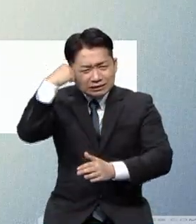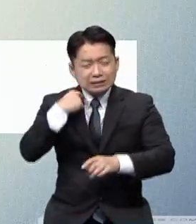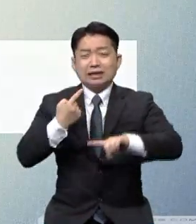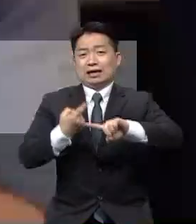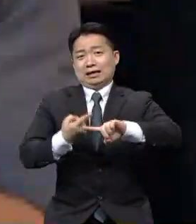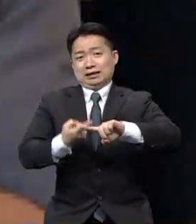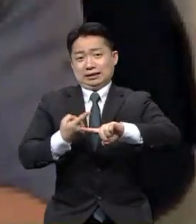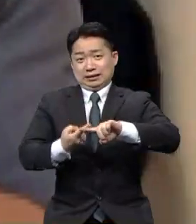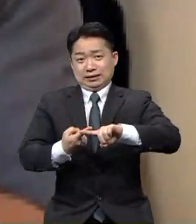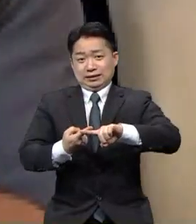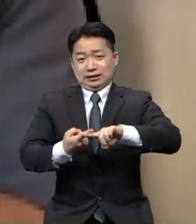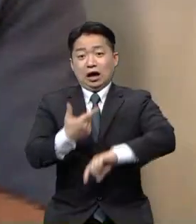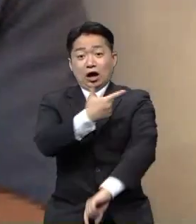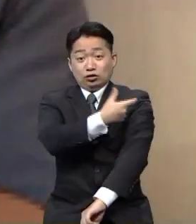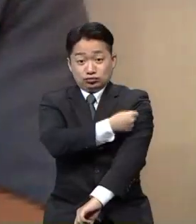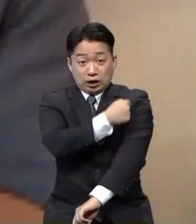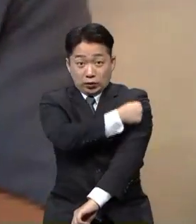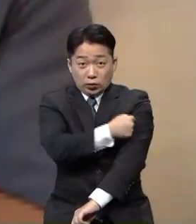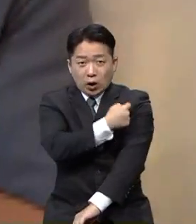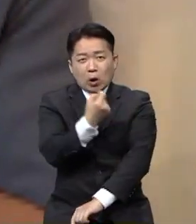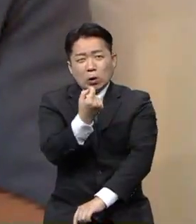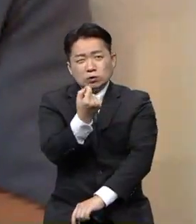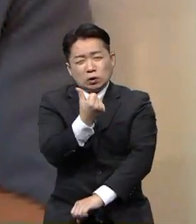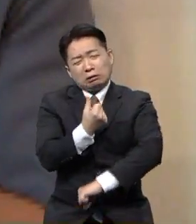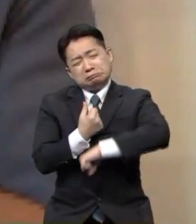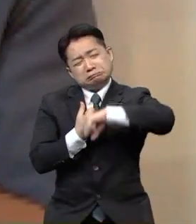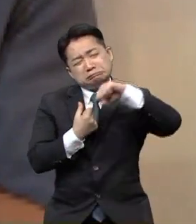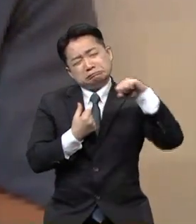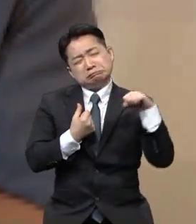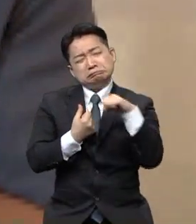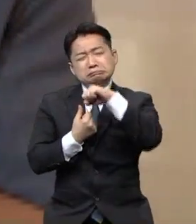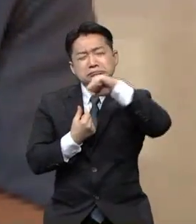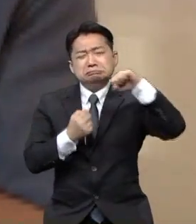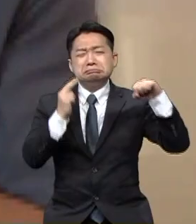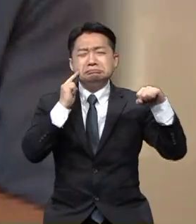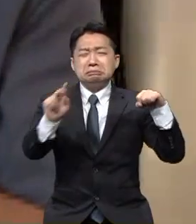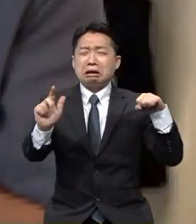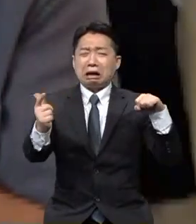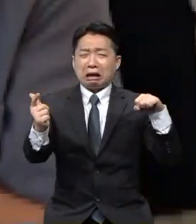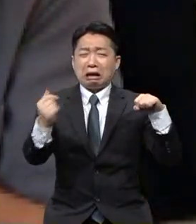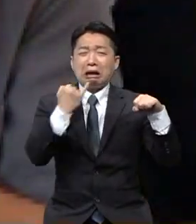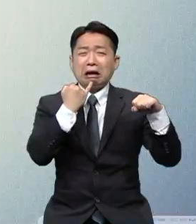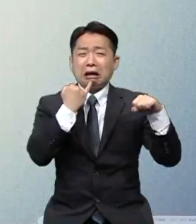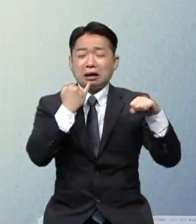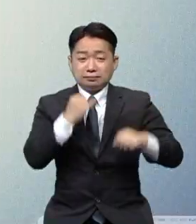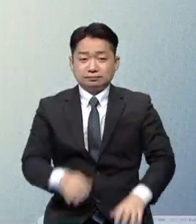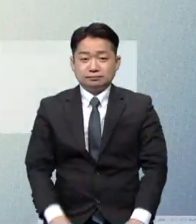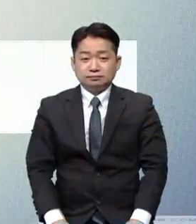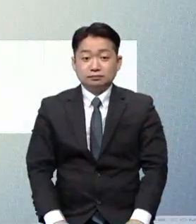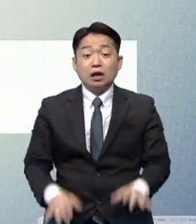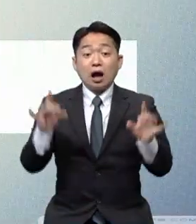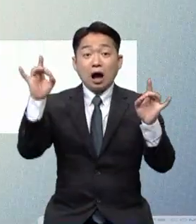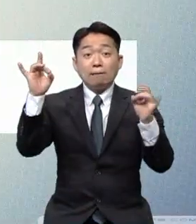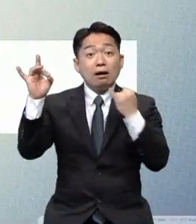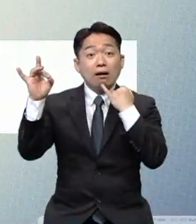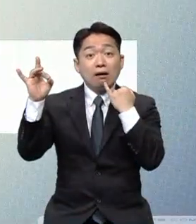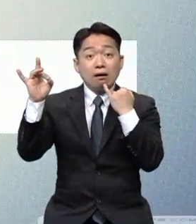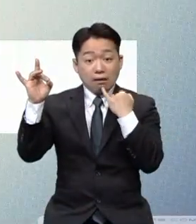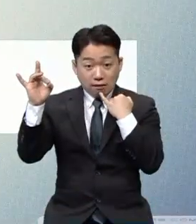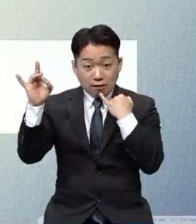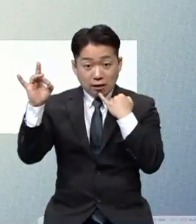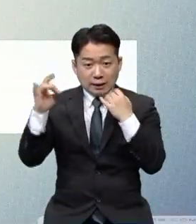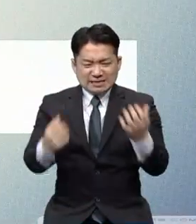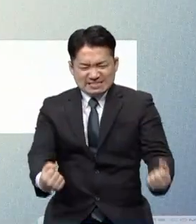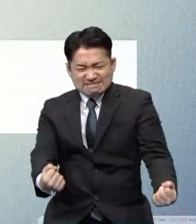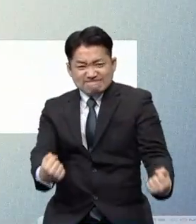느낌이었어요. 주사를 맞은 부위가 조금 뻐근하지만 심한 통증은 아니라고 했습니다. 가만히 있을 때는 안 아프고요.